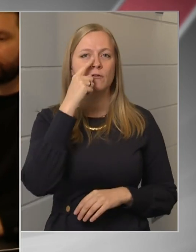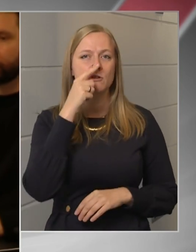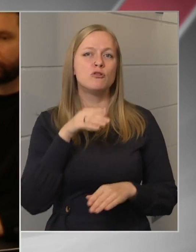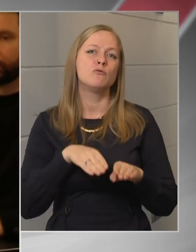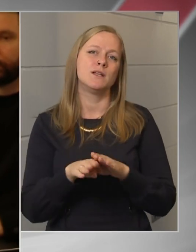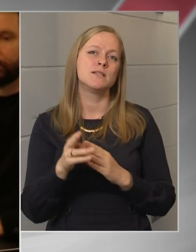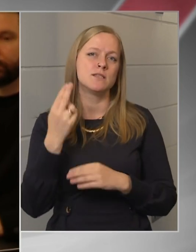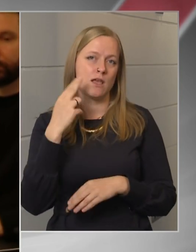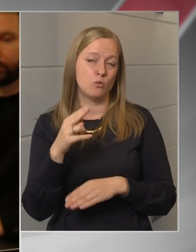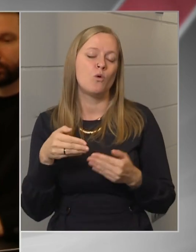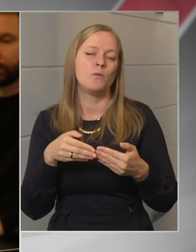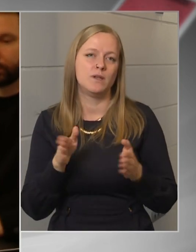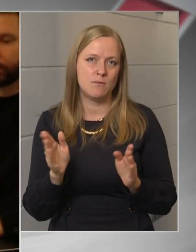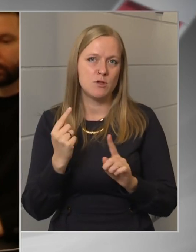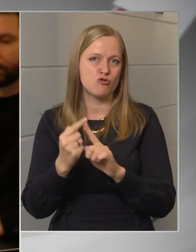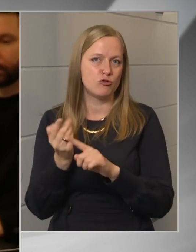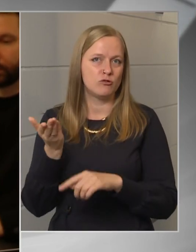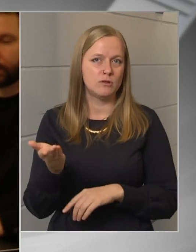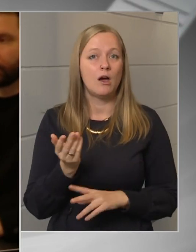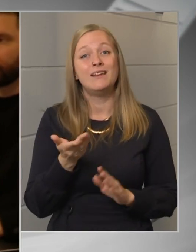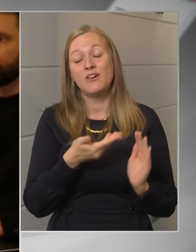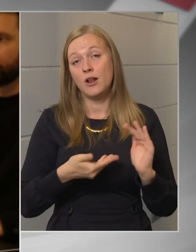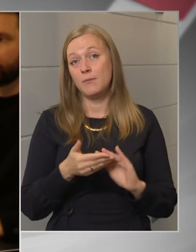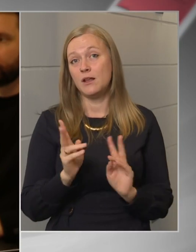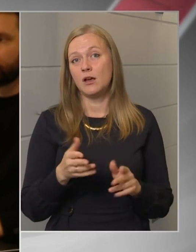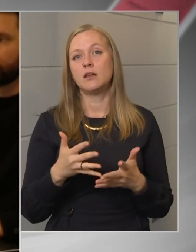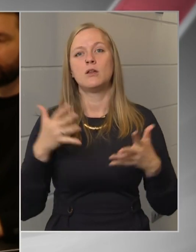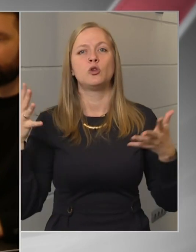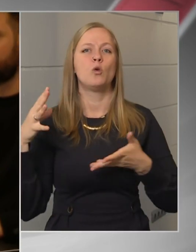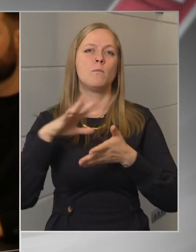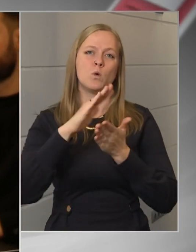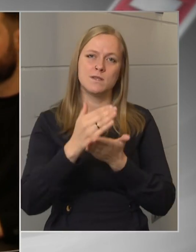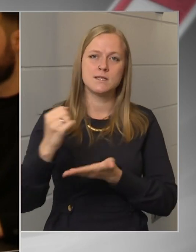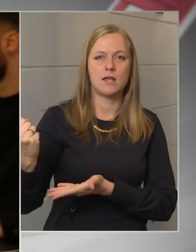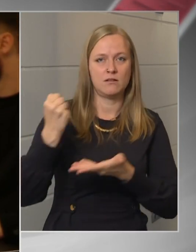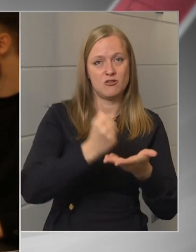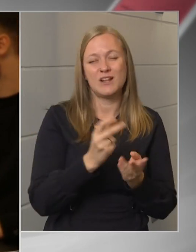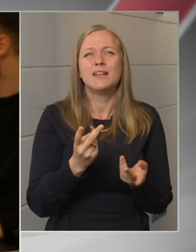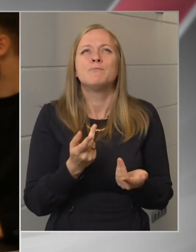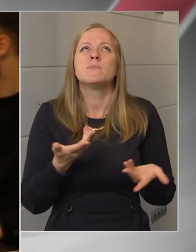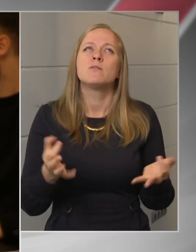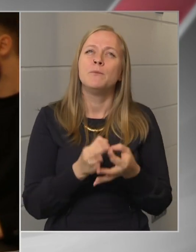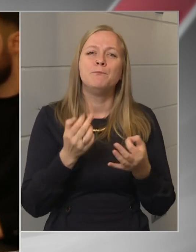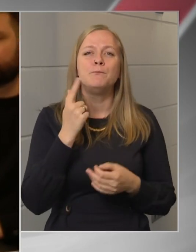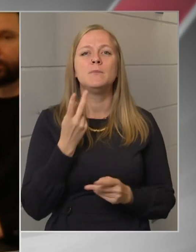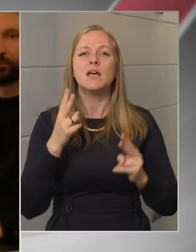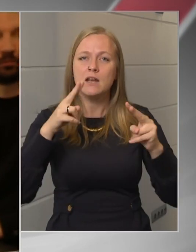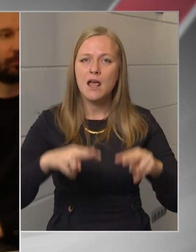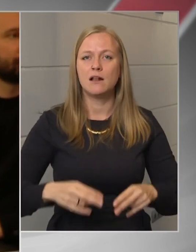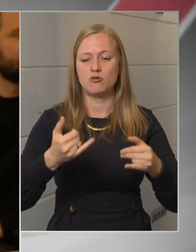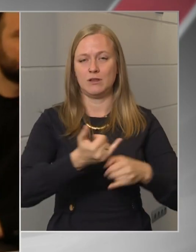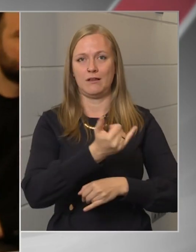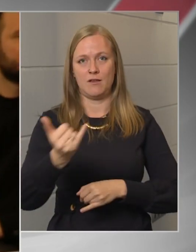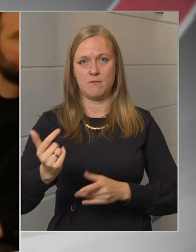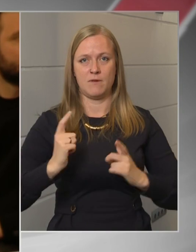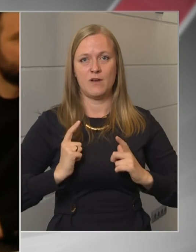optimista, tehát ennek alapján akár nagyobb összeg is lehet. Tehát, hogy mi az, amire reálisan számíthatunk az idei évben